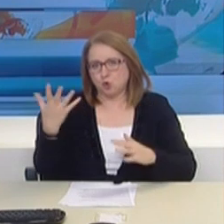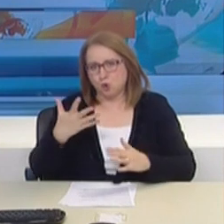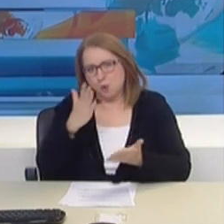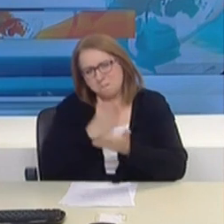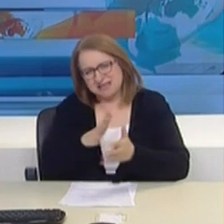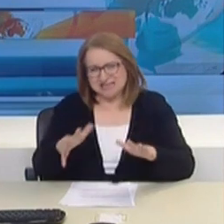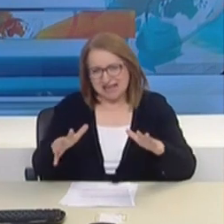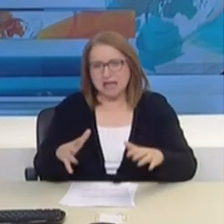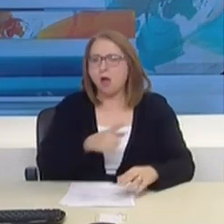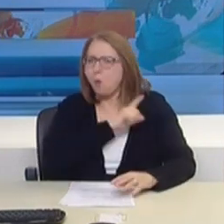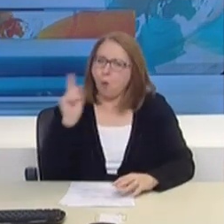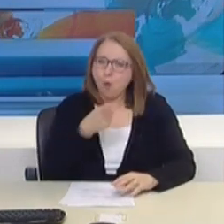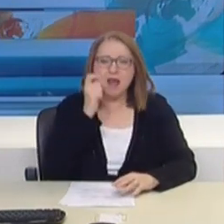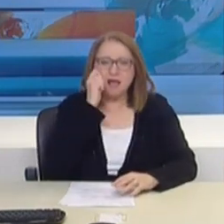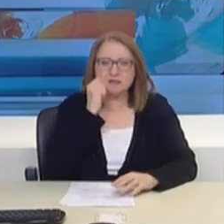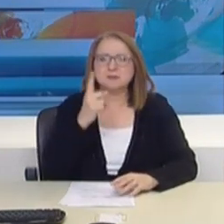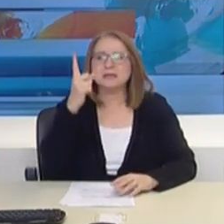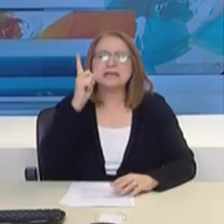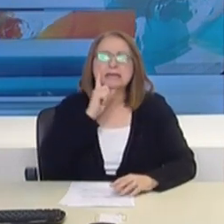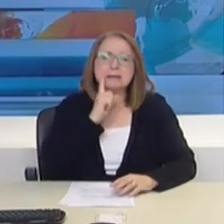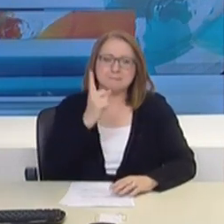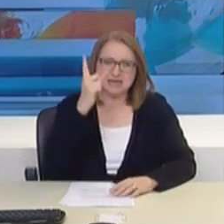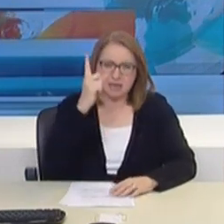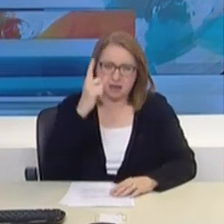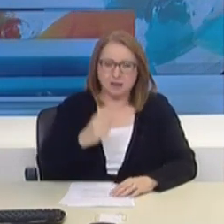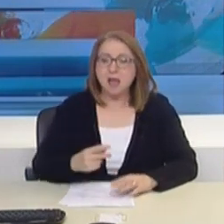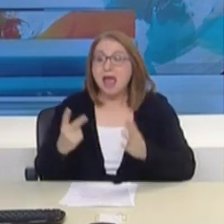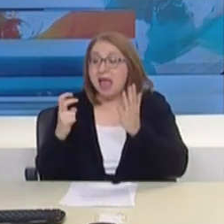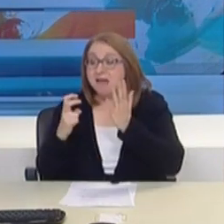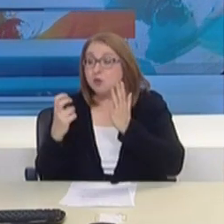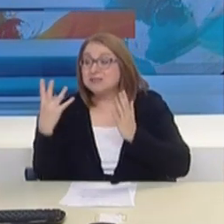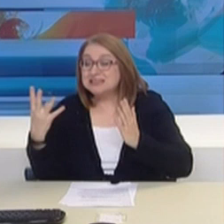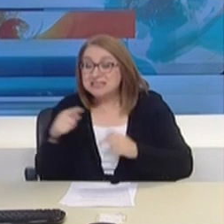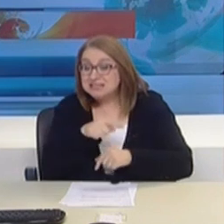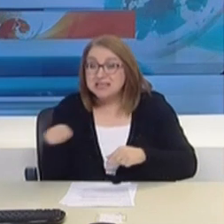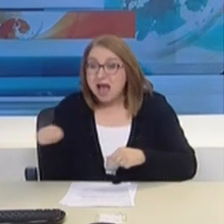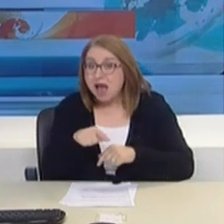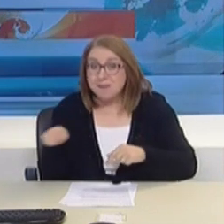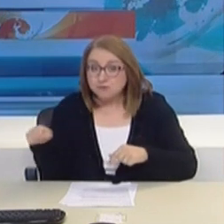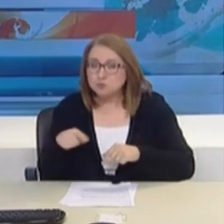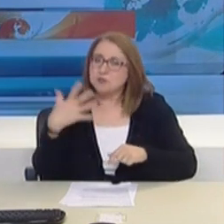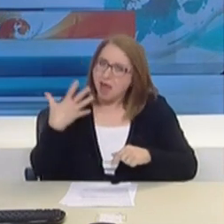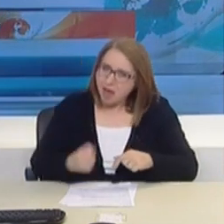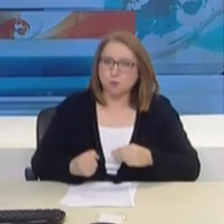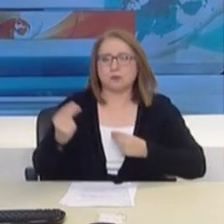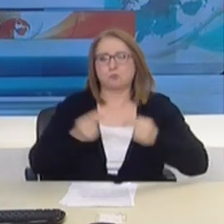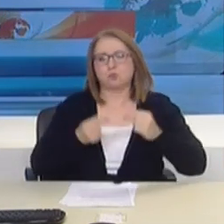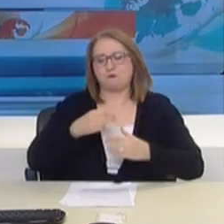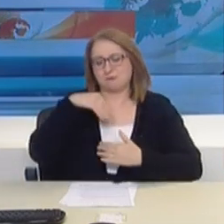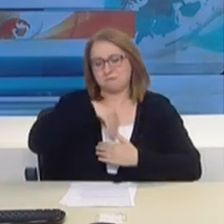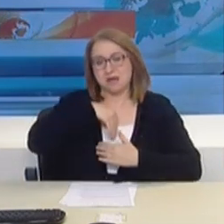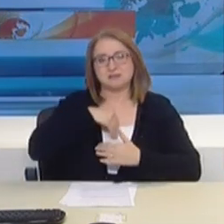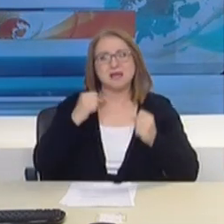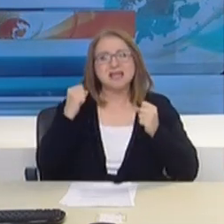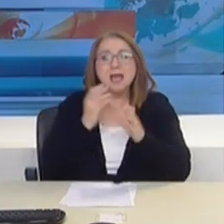εκτός από μία γυναίκα. 74% των διασωληνωμένων συμπολιτών μας έχει υποκείμενο σοβαρό χρόνιο